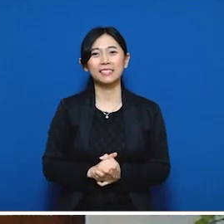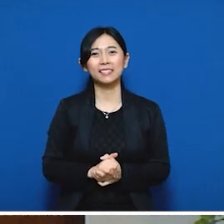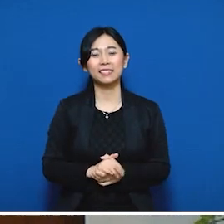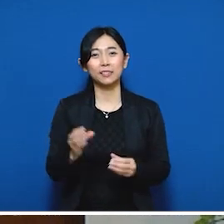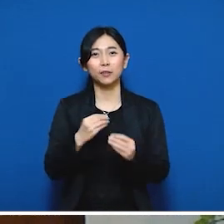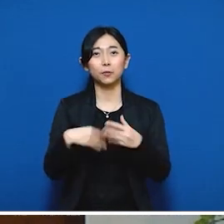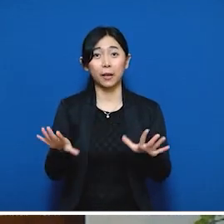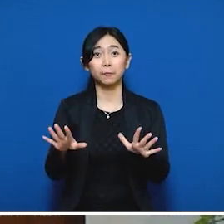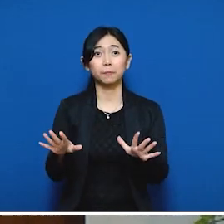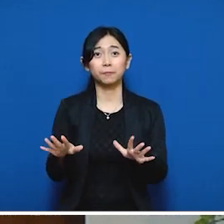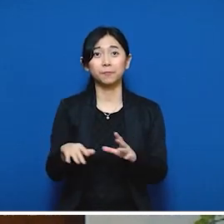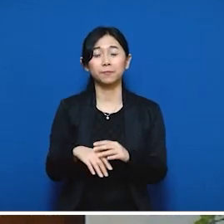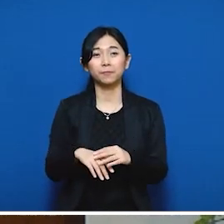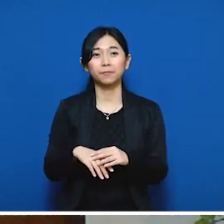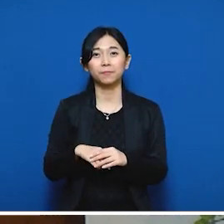Bahkan